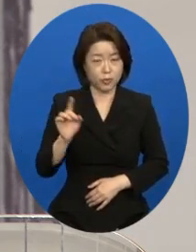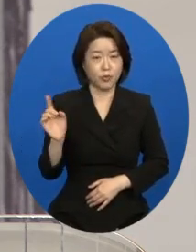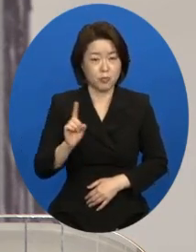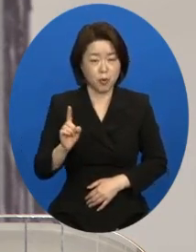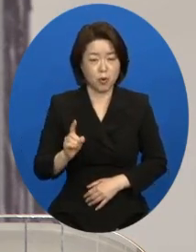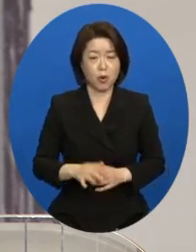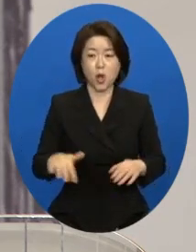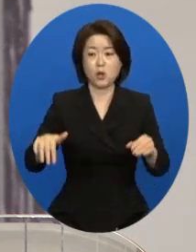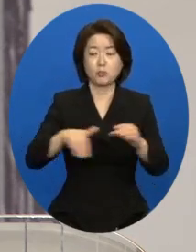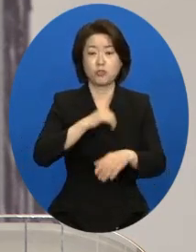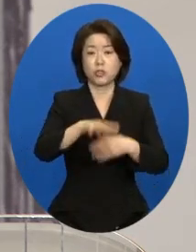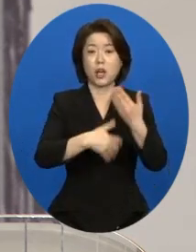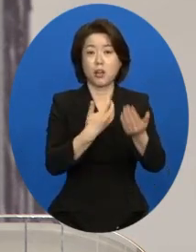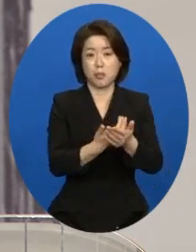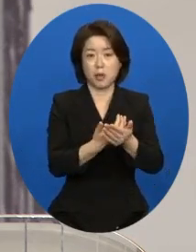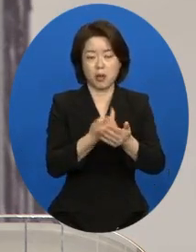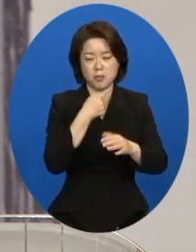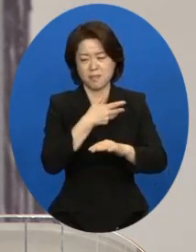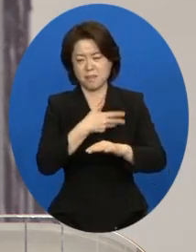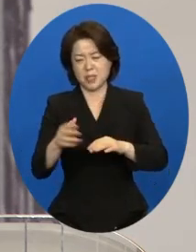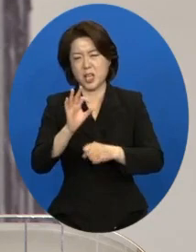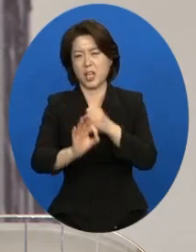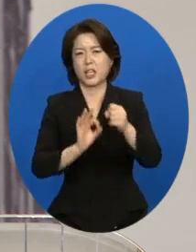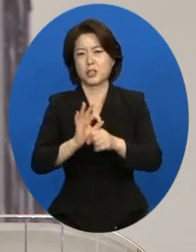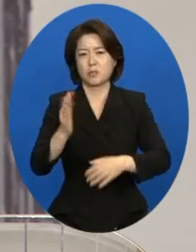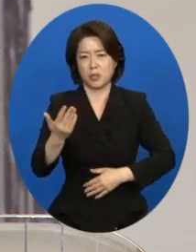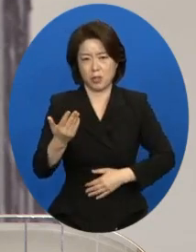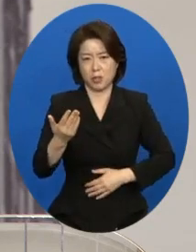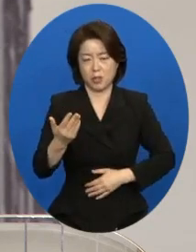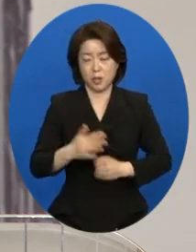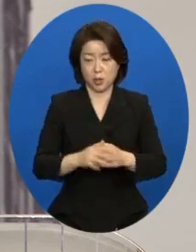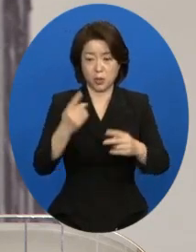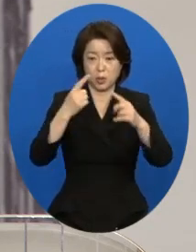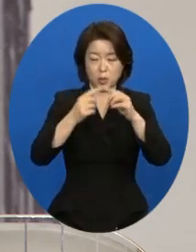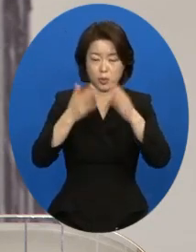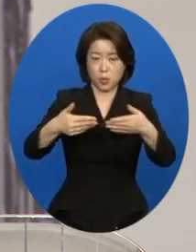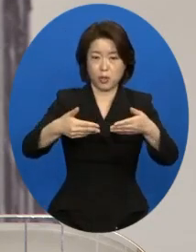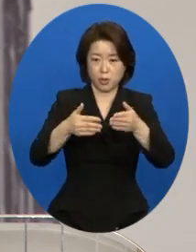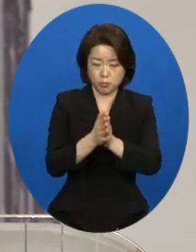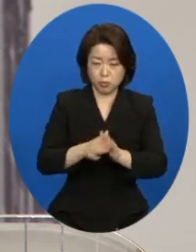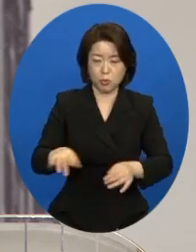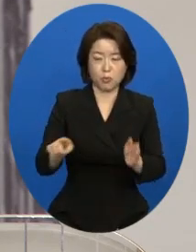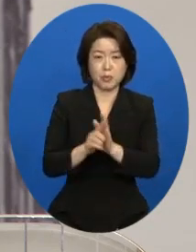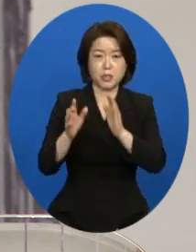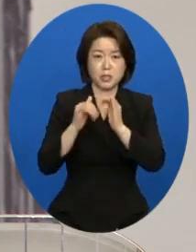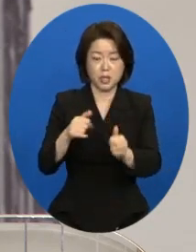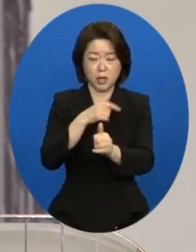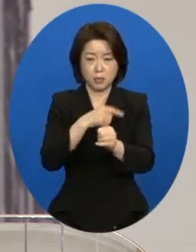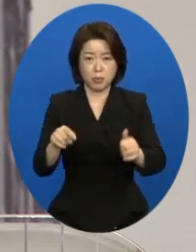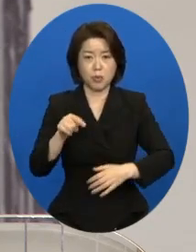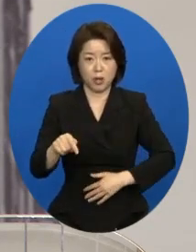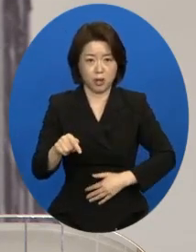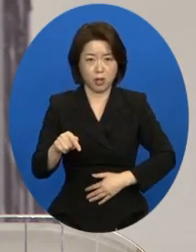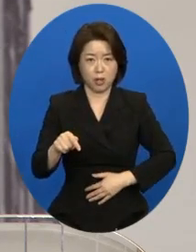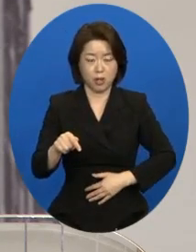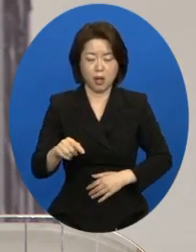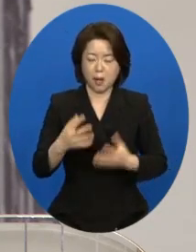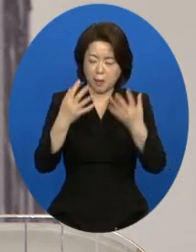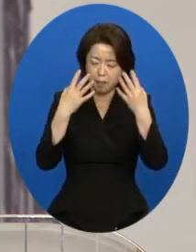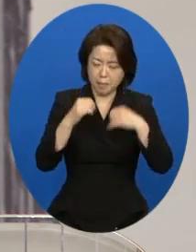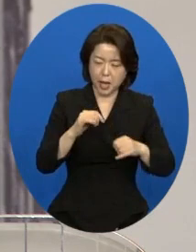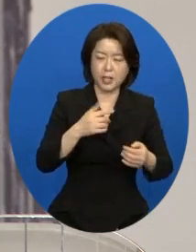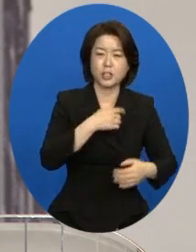10년입니다 교회가 폐쇄가 되고 그리스도인들이 투옥이 되고 사형이 되었습니다. 그래서 많은 중국인들이